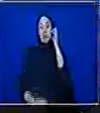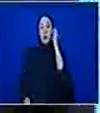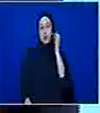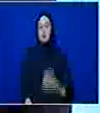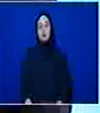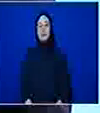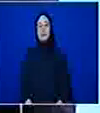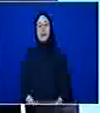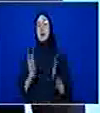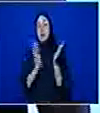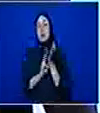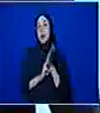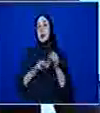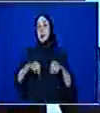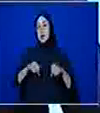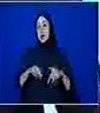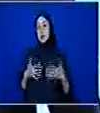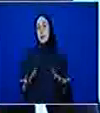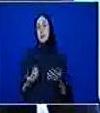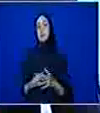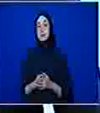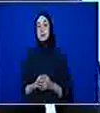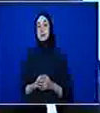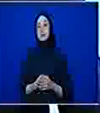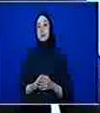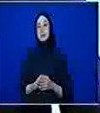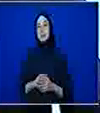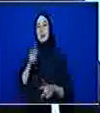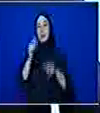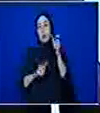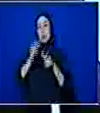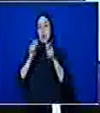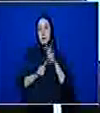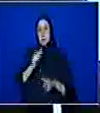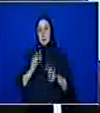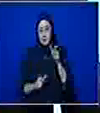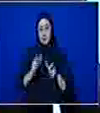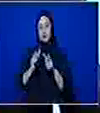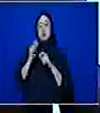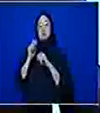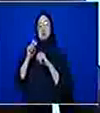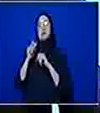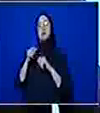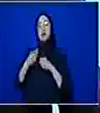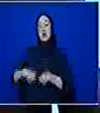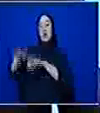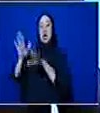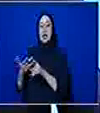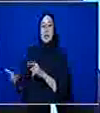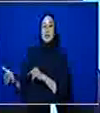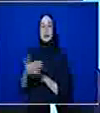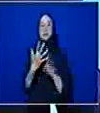Yang jadi masalah sekarang adalah para nelayan-nelayan miskin itu tidak punya